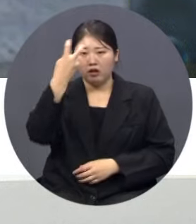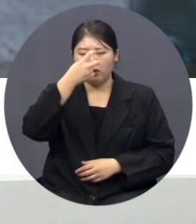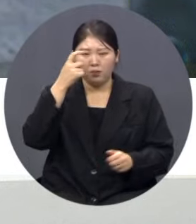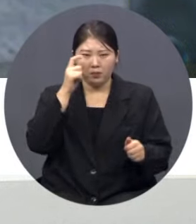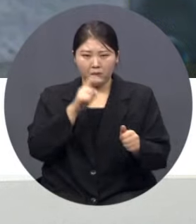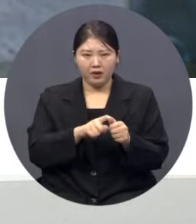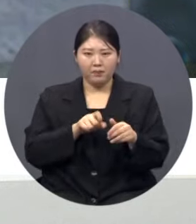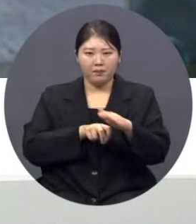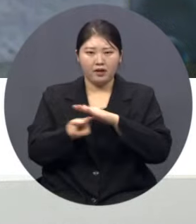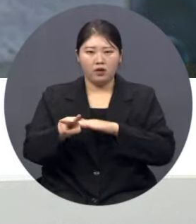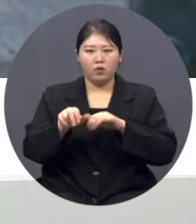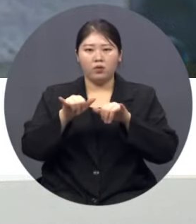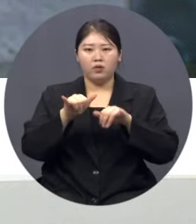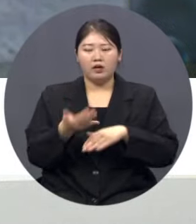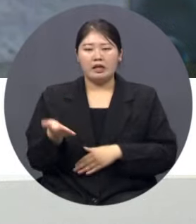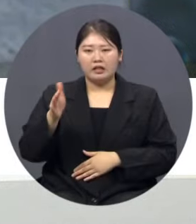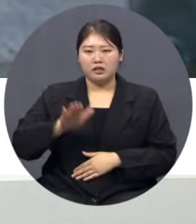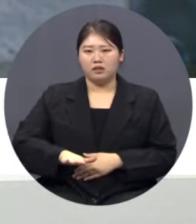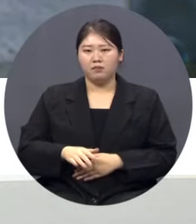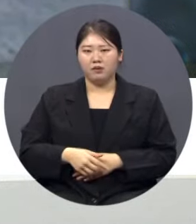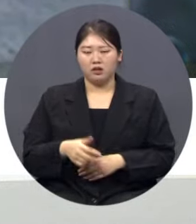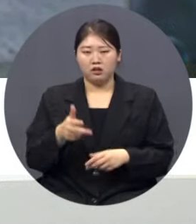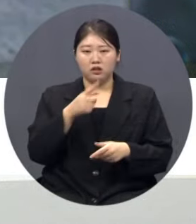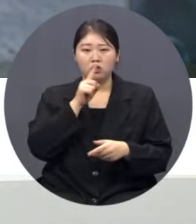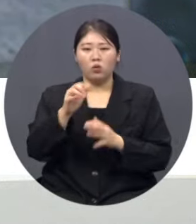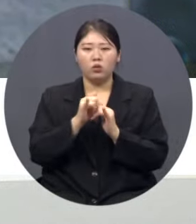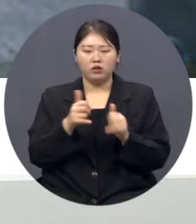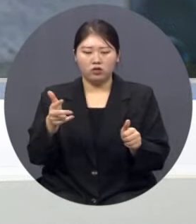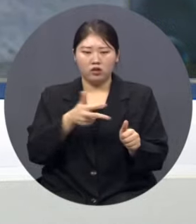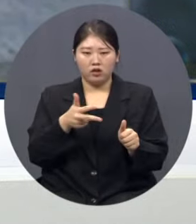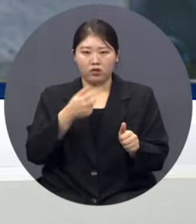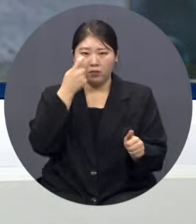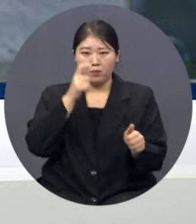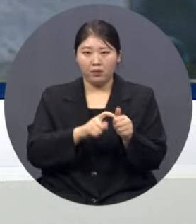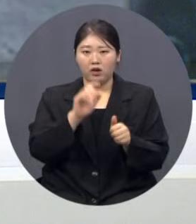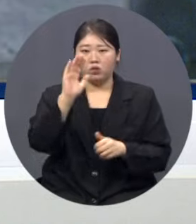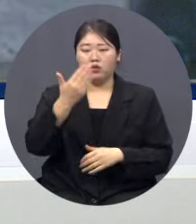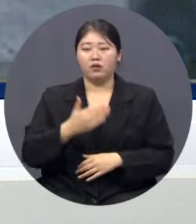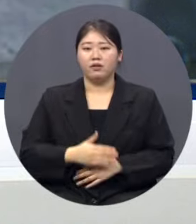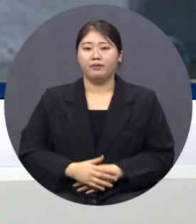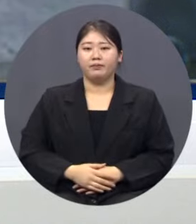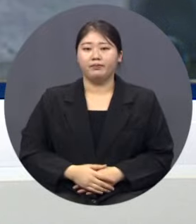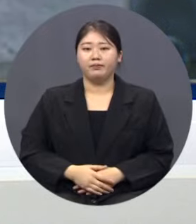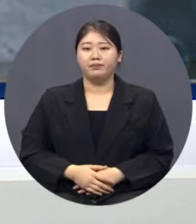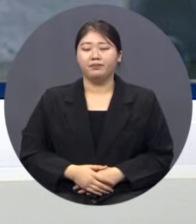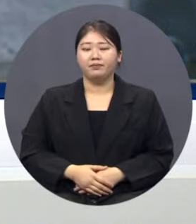했지만 신고자가 촬영한 영상에 덜미가 잡혔습니다. 이소현 기자입니다.